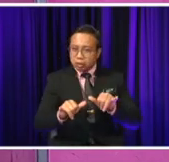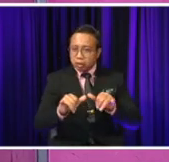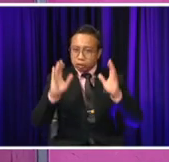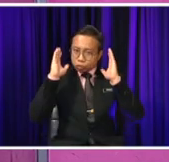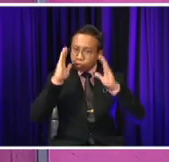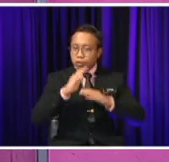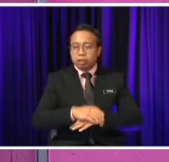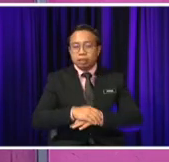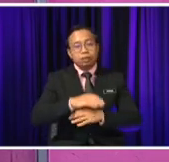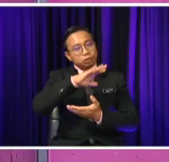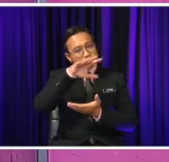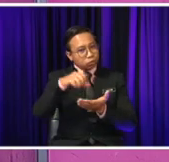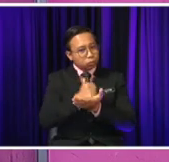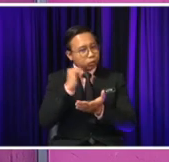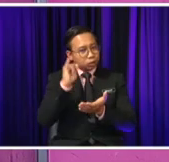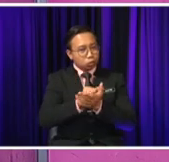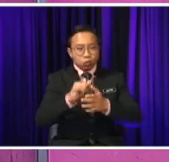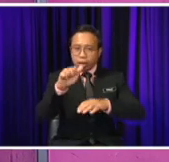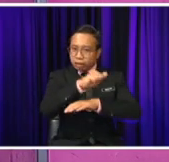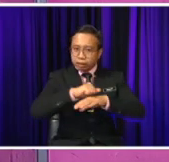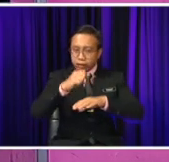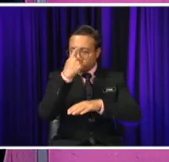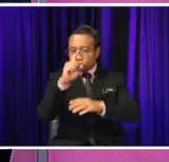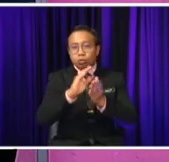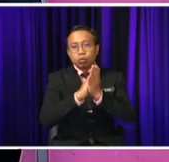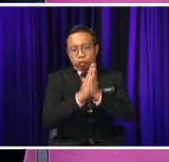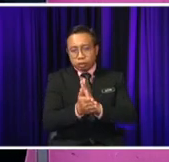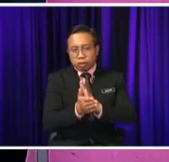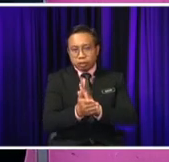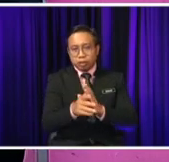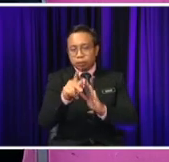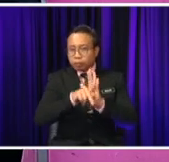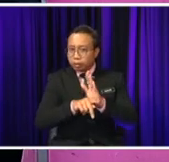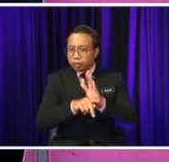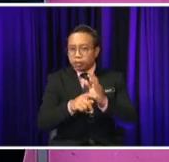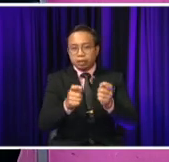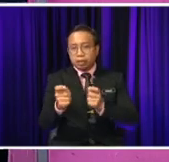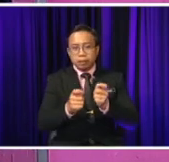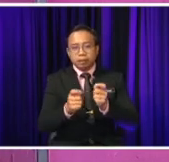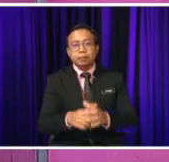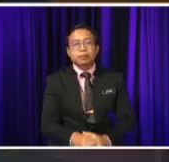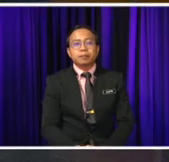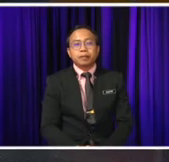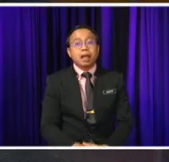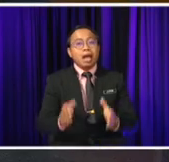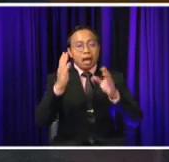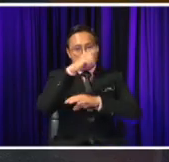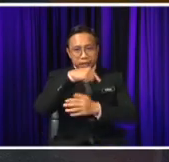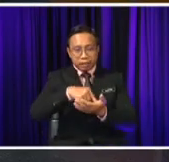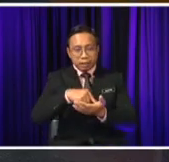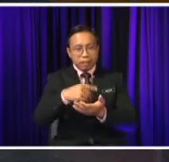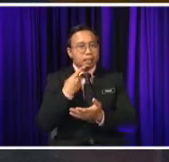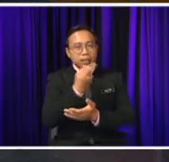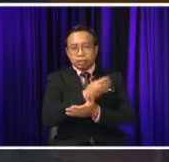Itu semuanya adalah merupakan asas untuk menjadi seorang pentabir yang hebat Oke baik dari hari ini kita tidak fokuskan kepada